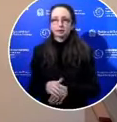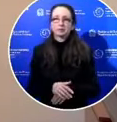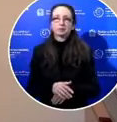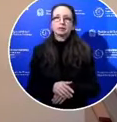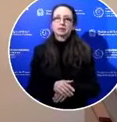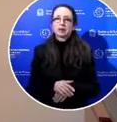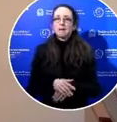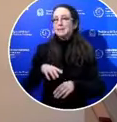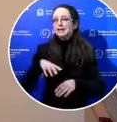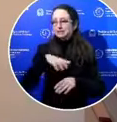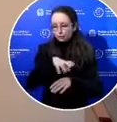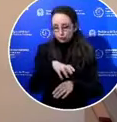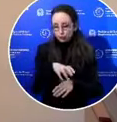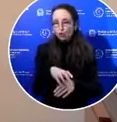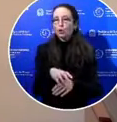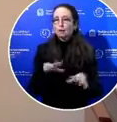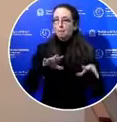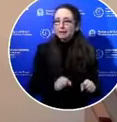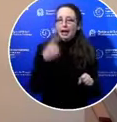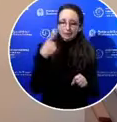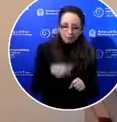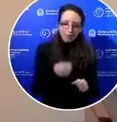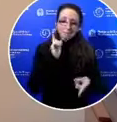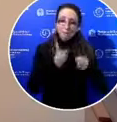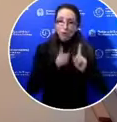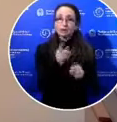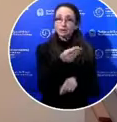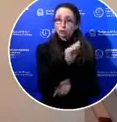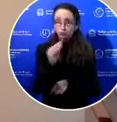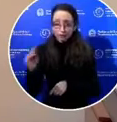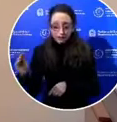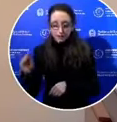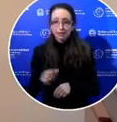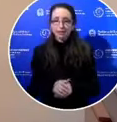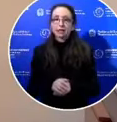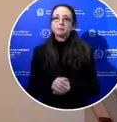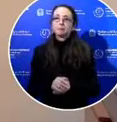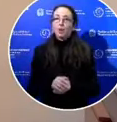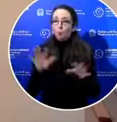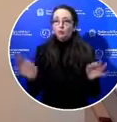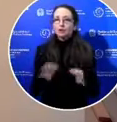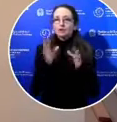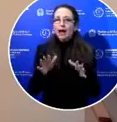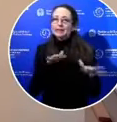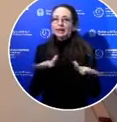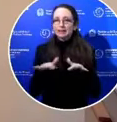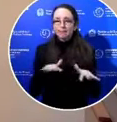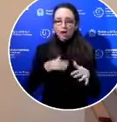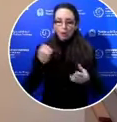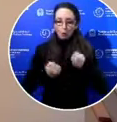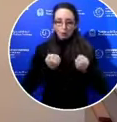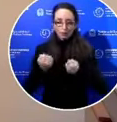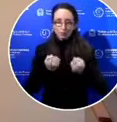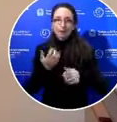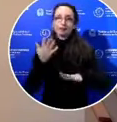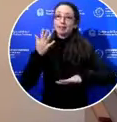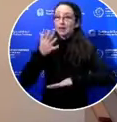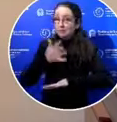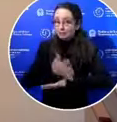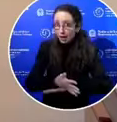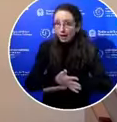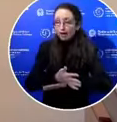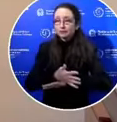impegnate nell'attuazione di politiche giovanili è addivenuto all'opportunità di attivare congiuntamente interventi organici